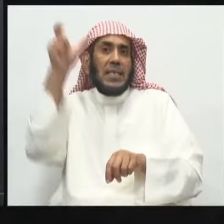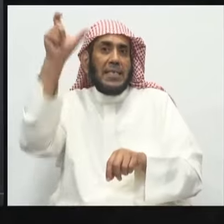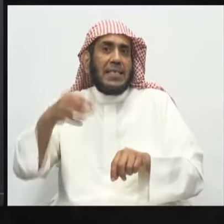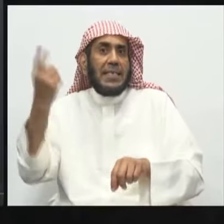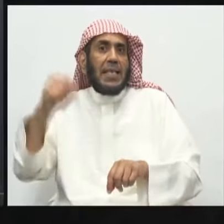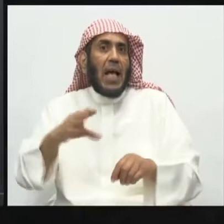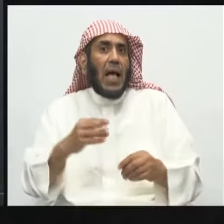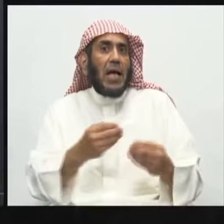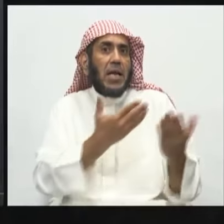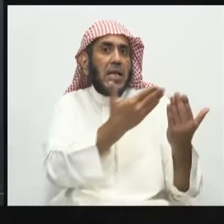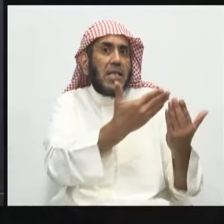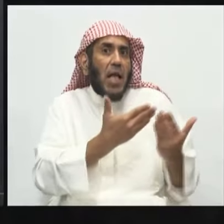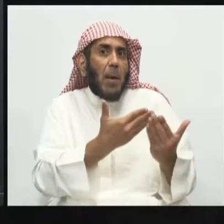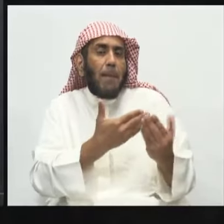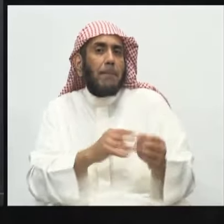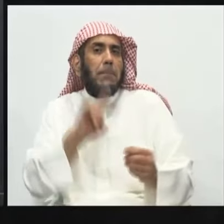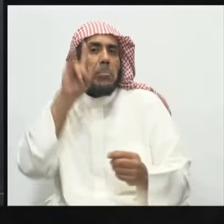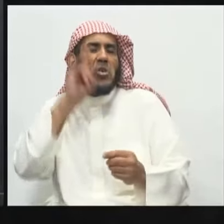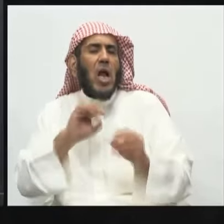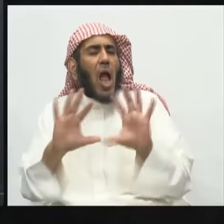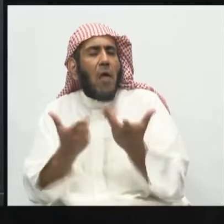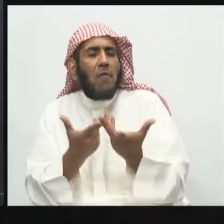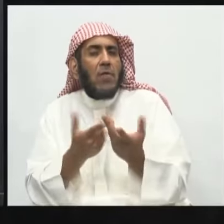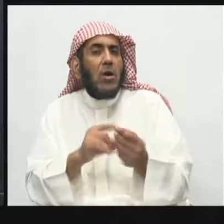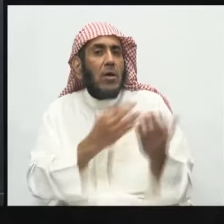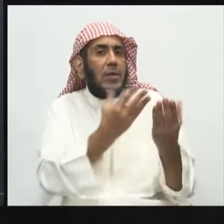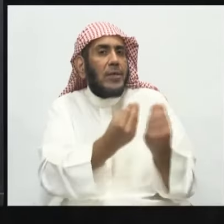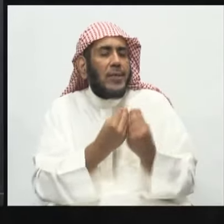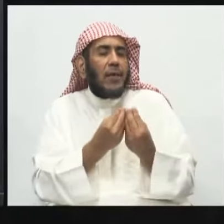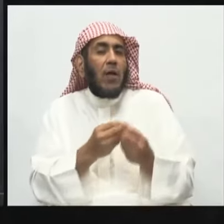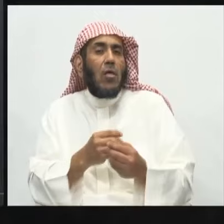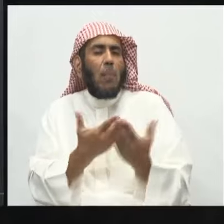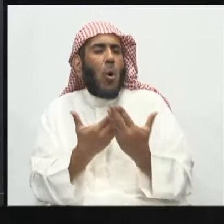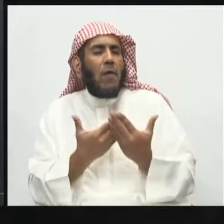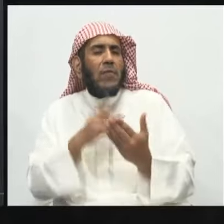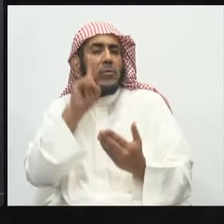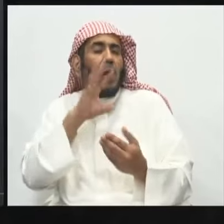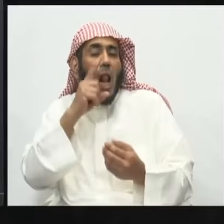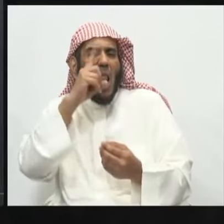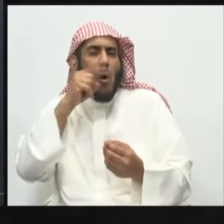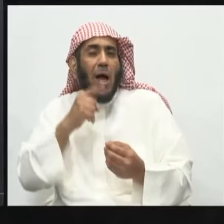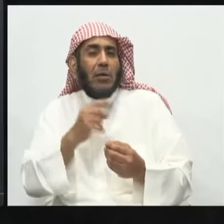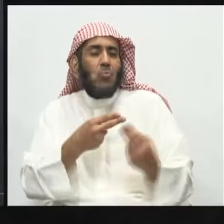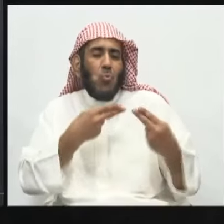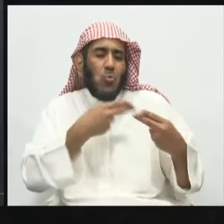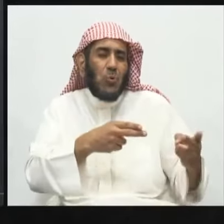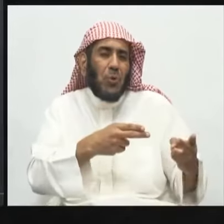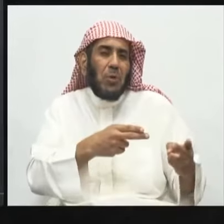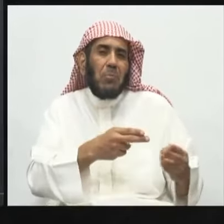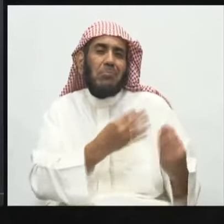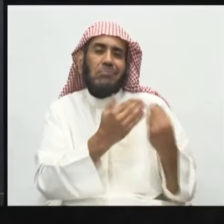يستعين بالشياطين وكيف يستعين بهم كيف يتوصل لهذه المعونه لابد ان يرضيهم